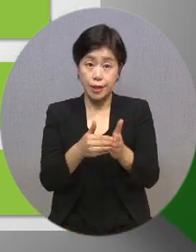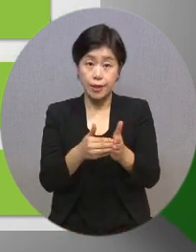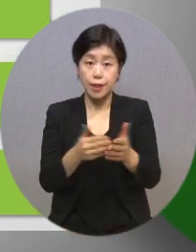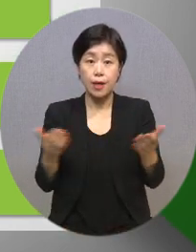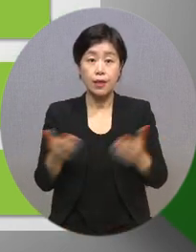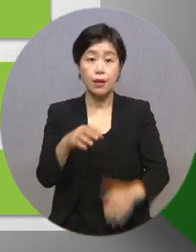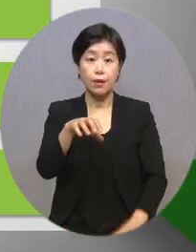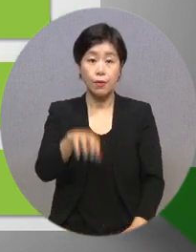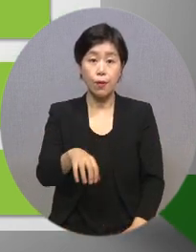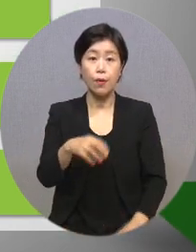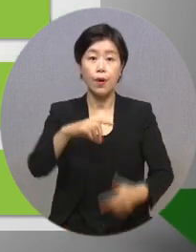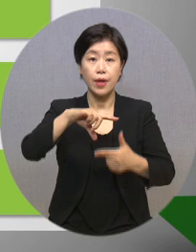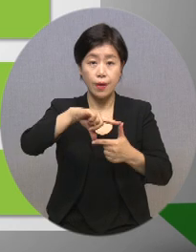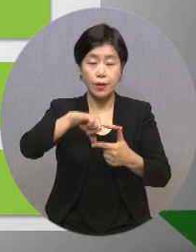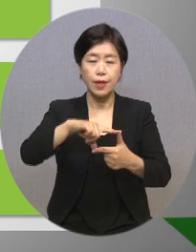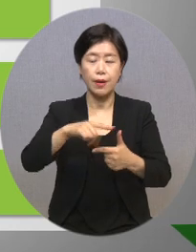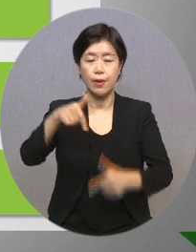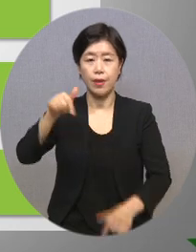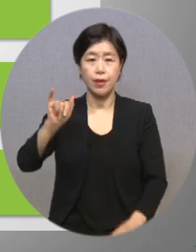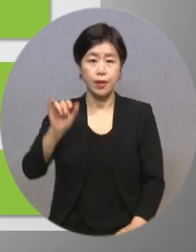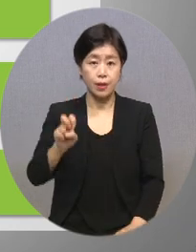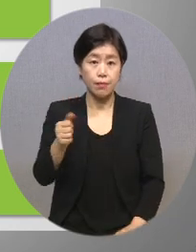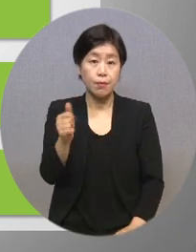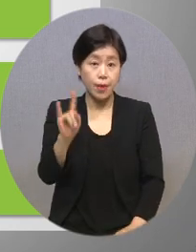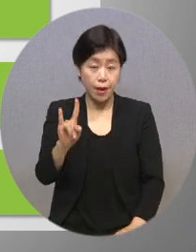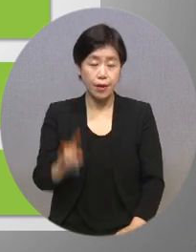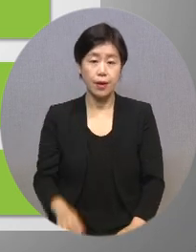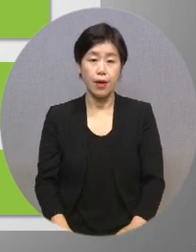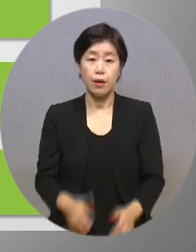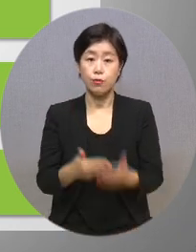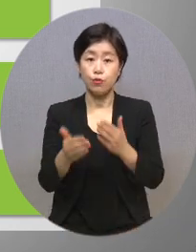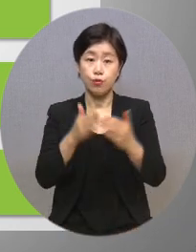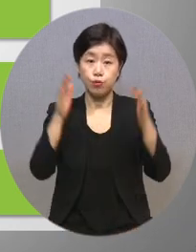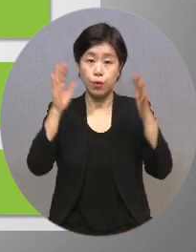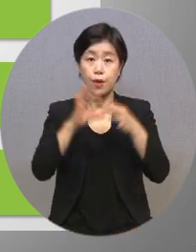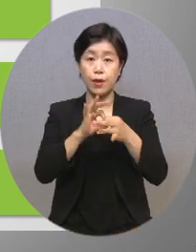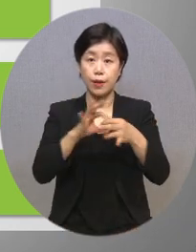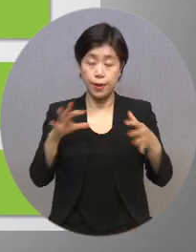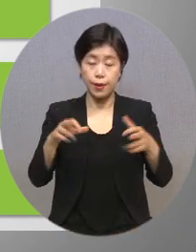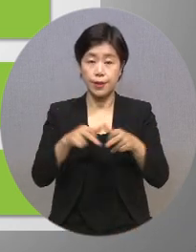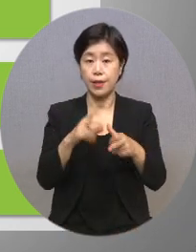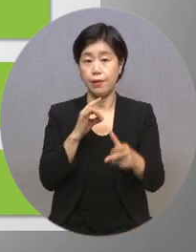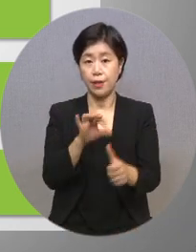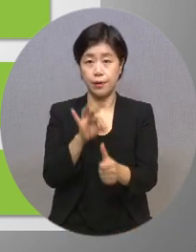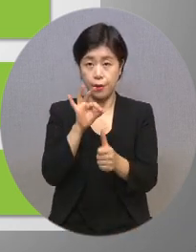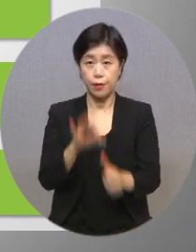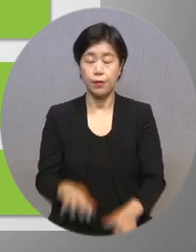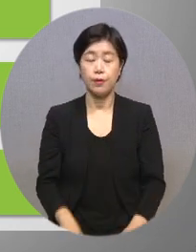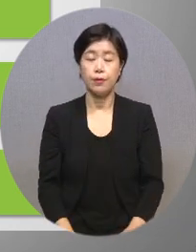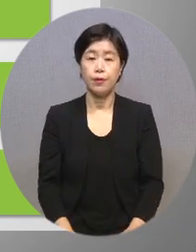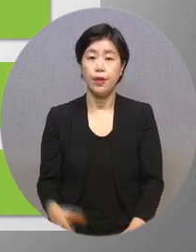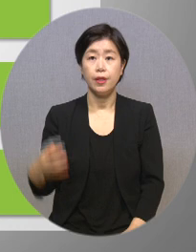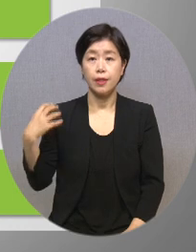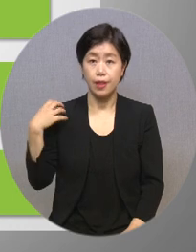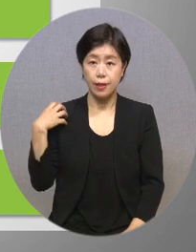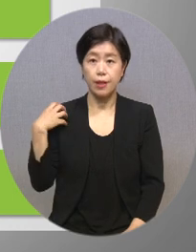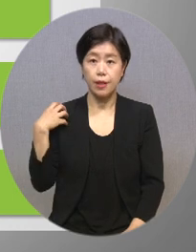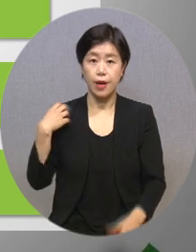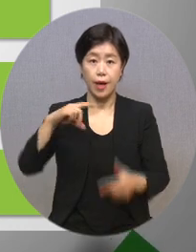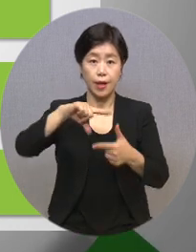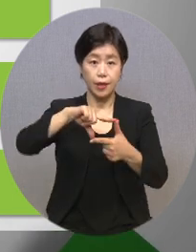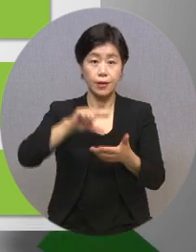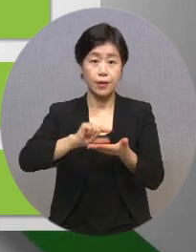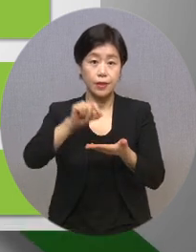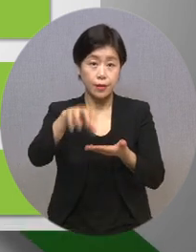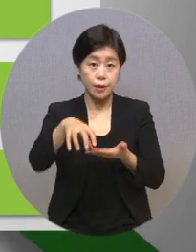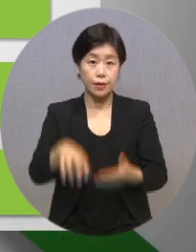경남 김해시입니다. 경력과 학력은 무관하며 장애인만 채용합니다. 담당 지사는